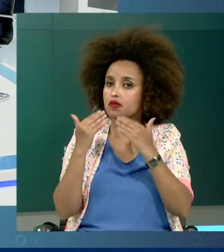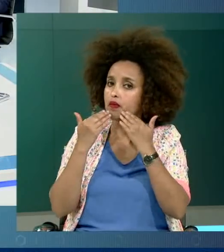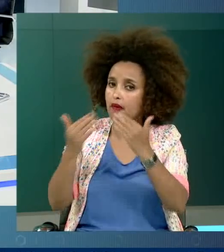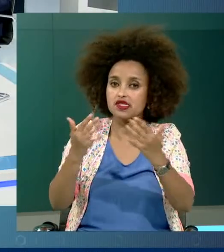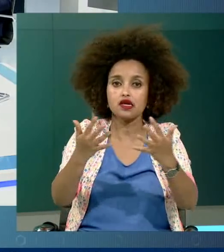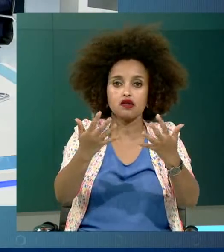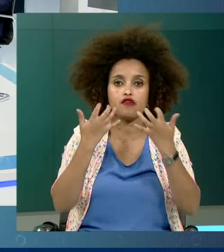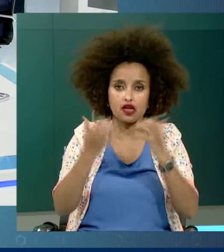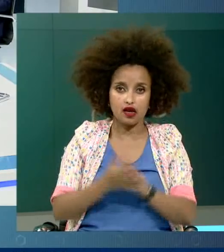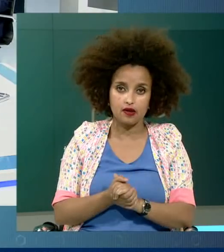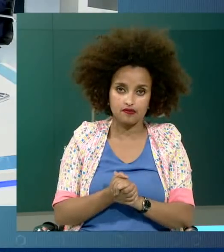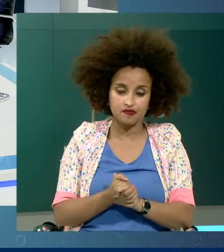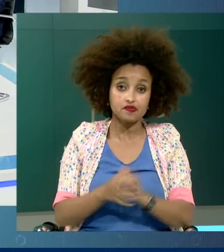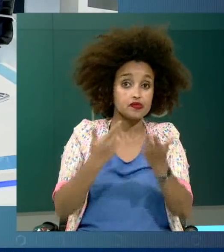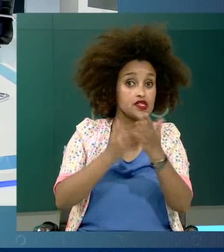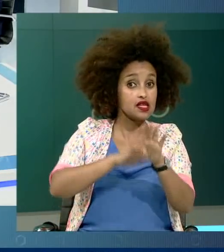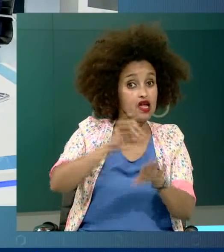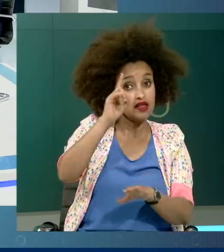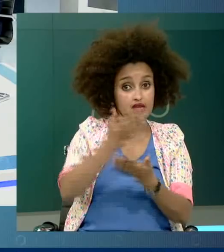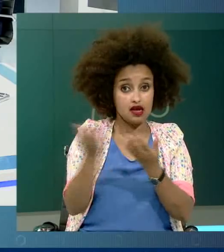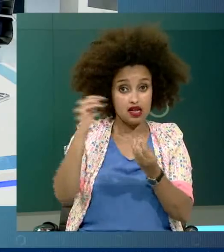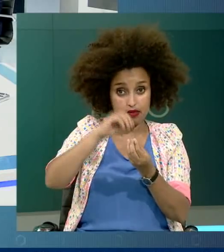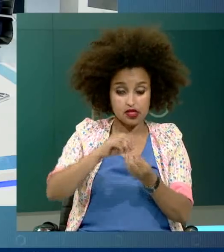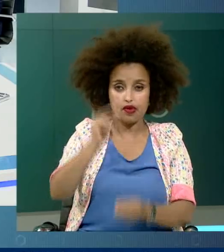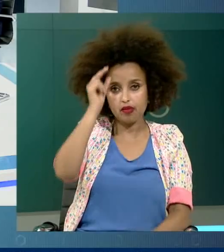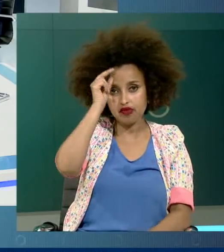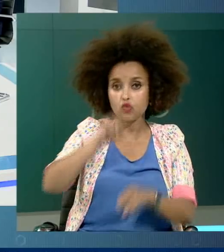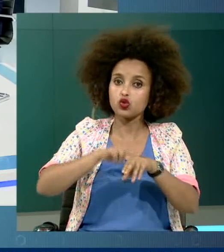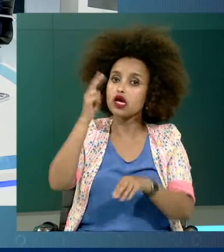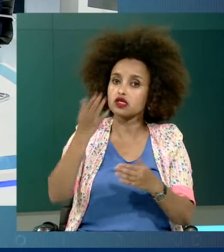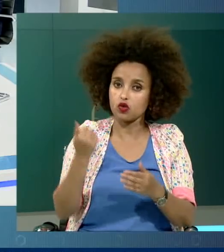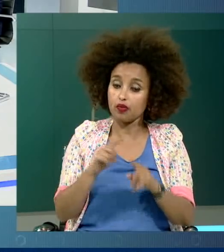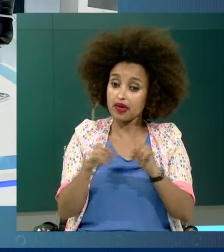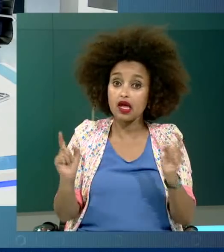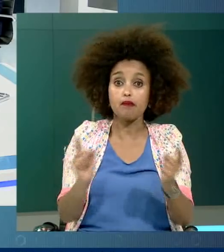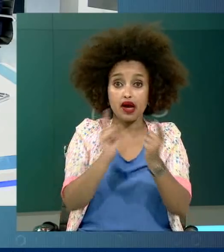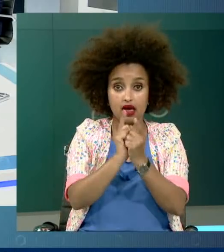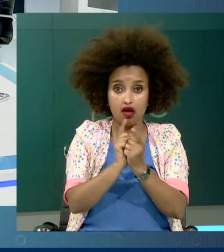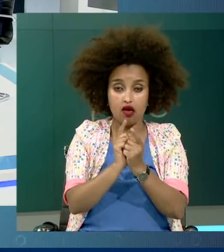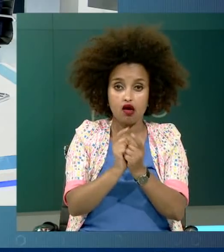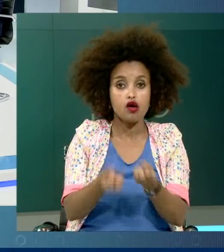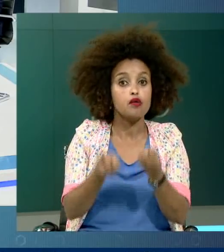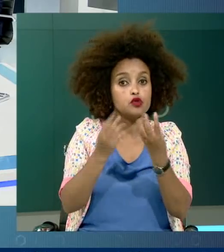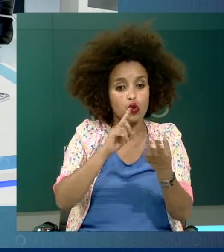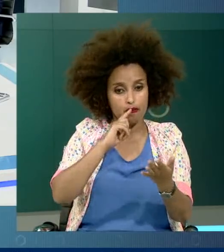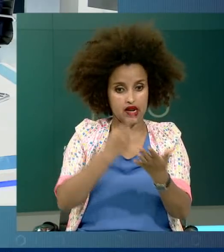እንወዳለን። እዚህ ጋር አንድ ነገር ለመጨመር በፍቄ ሲያነሳው ነበረ፣ በተለይ የመገናኛ ብዙሃን መረጃዎችን